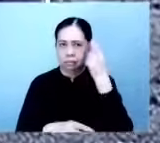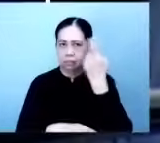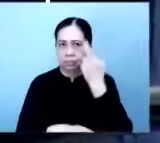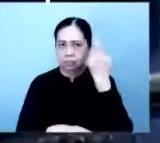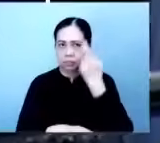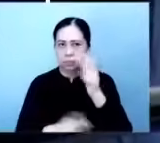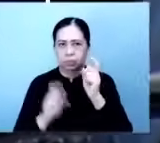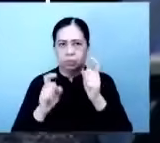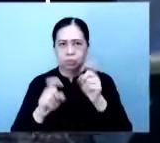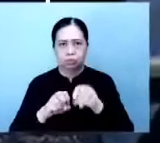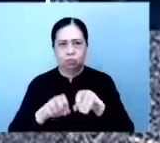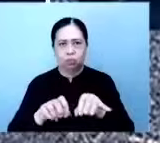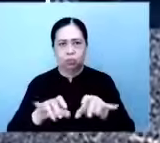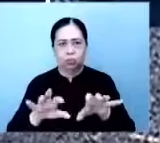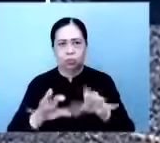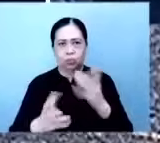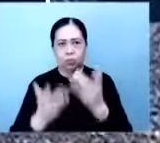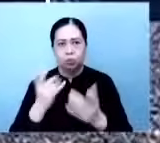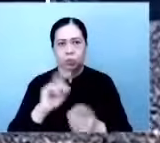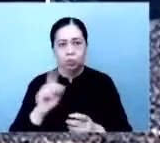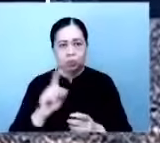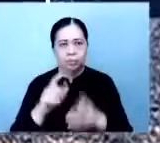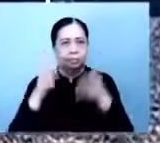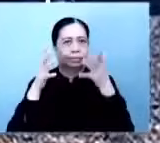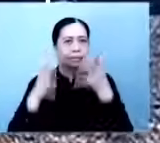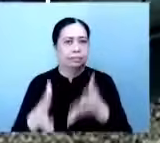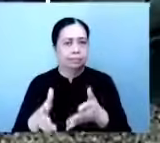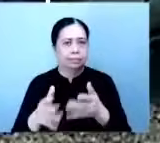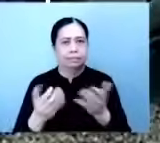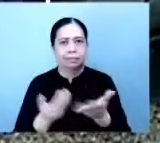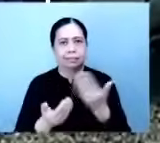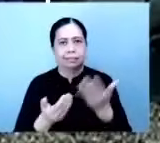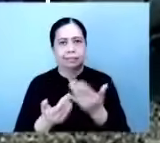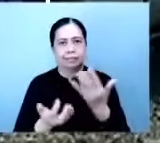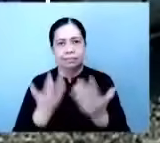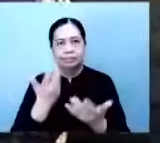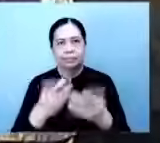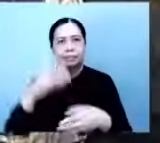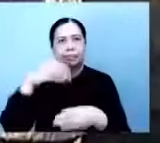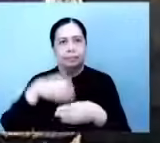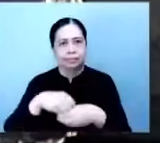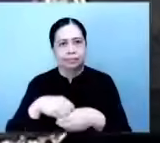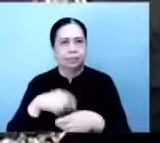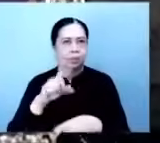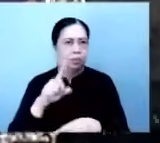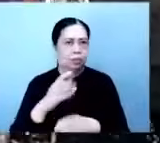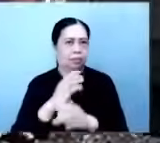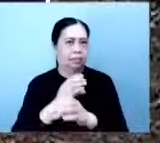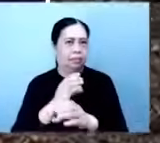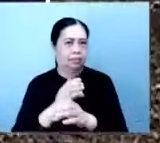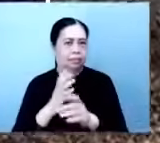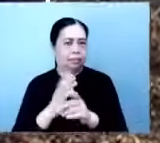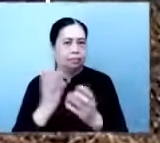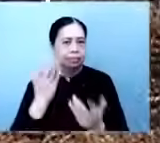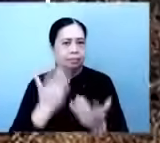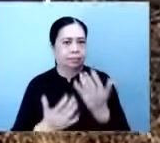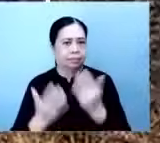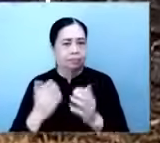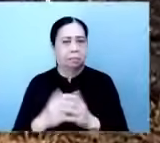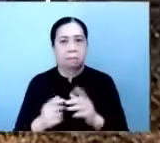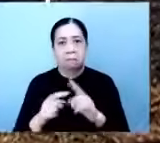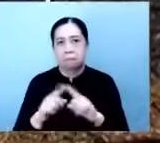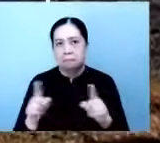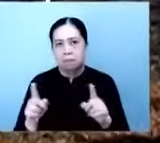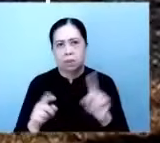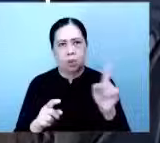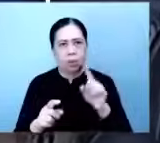mabilis na pagkalat ng apoy ang naiwang flammable material sa loob ng isa sa mga sasakyang nasunog. Pero ano-ano